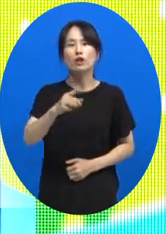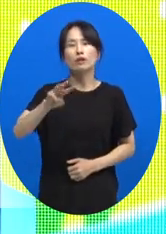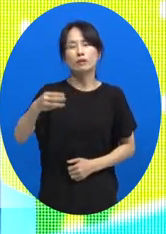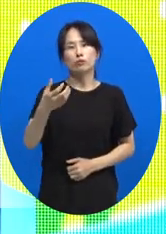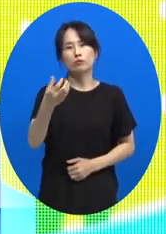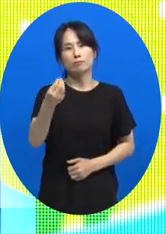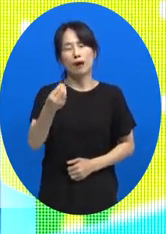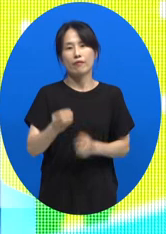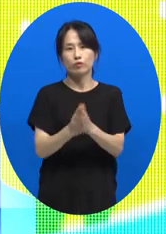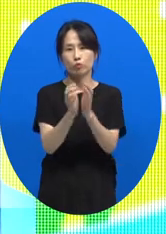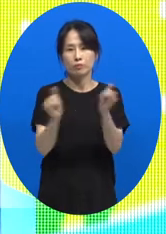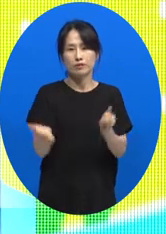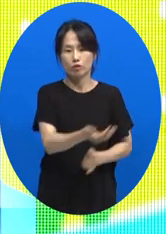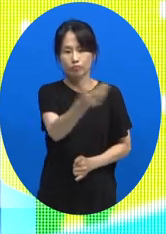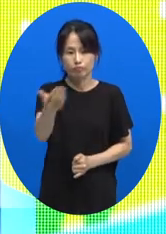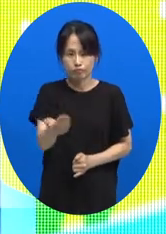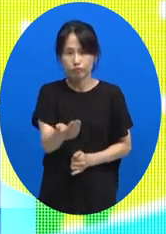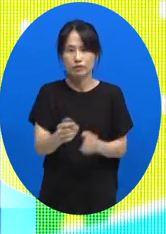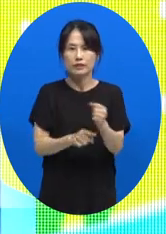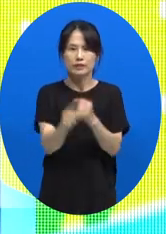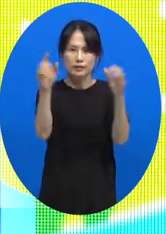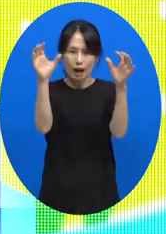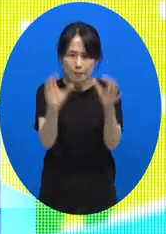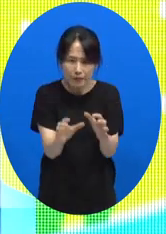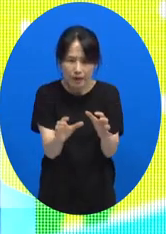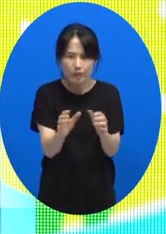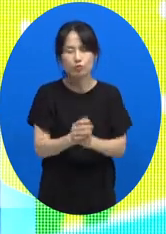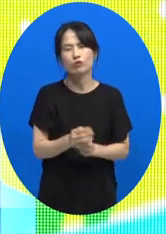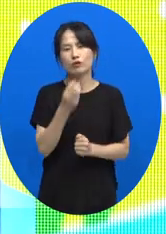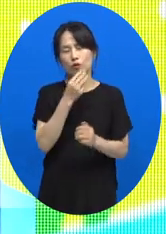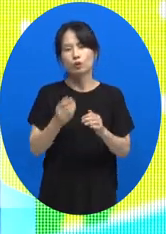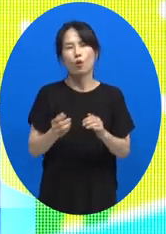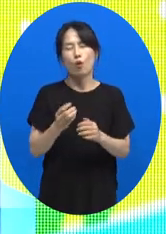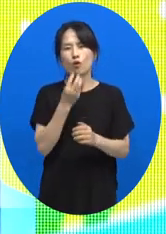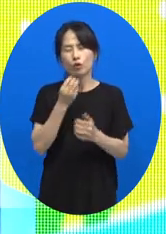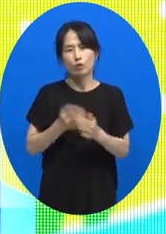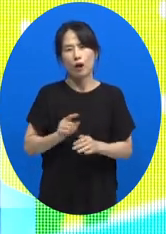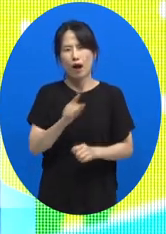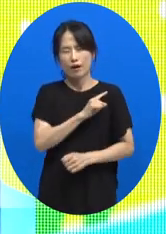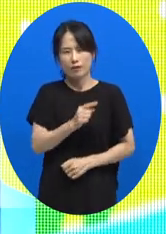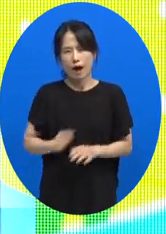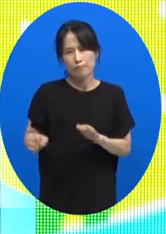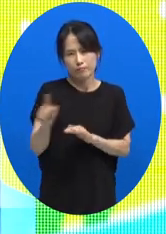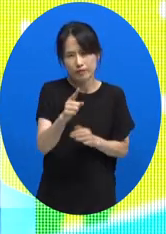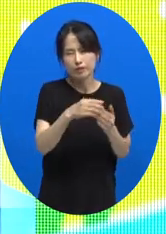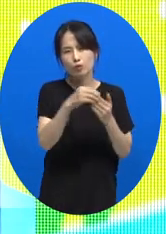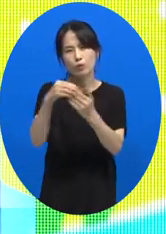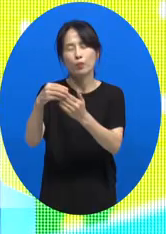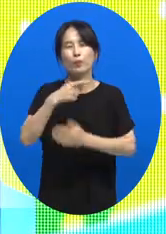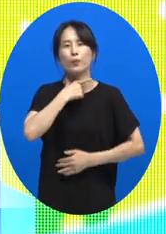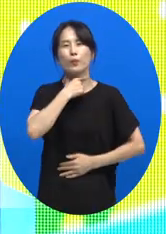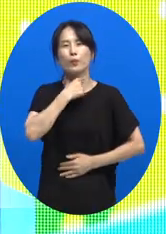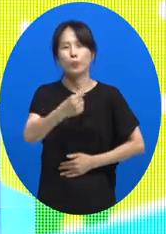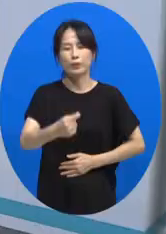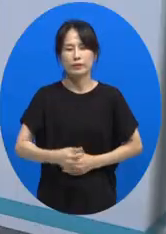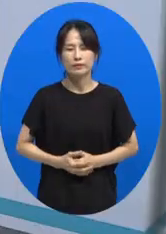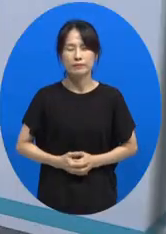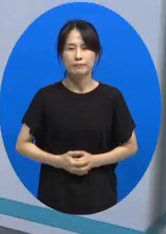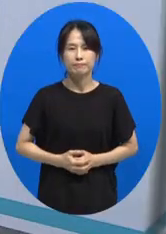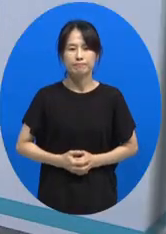1390만 도민 여러분들께서 뜻을 함께해 주시고 경기도 가장 앞장서서 해야겠다는 그런 생각을